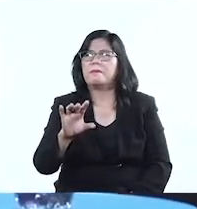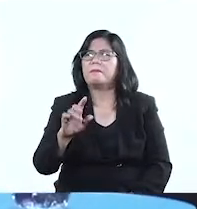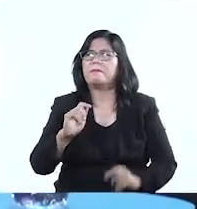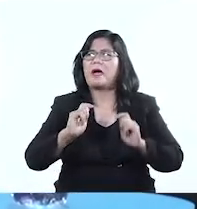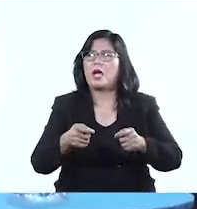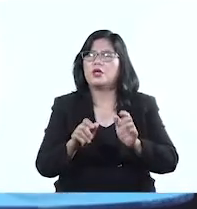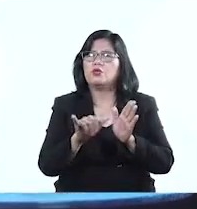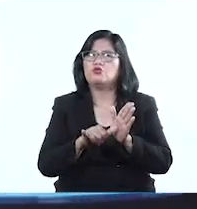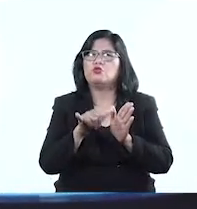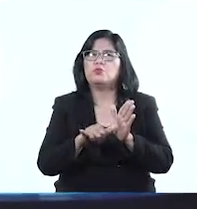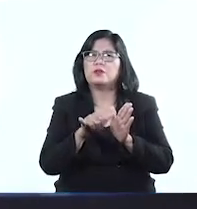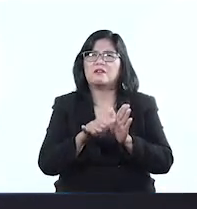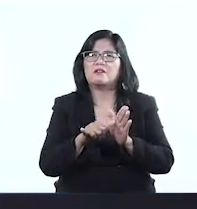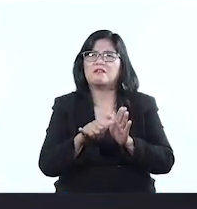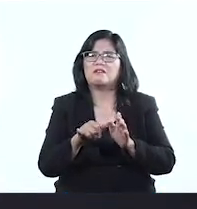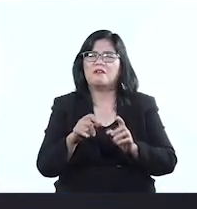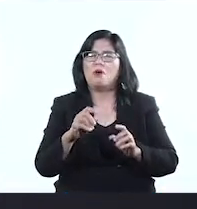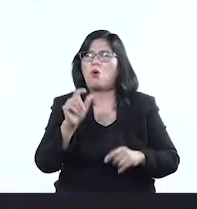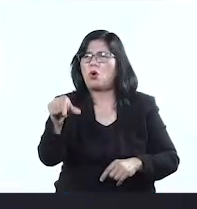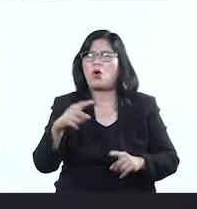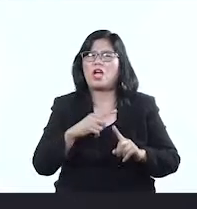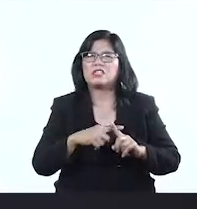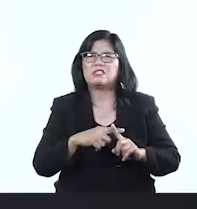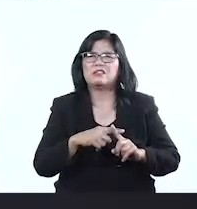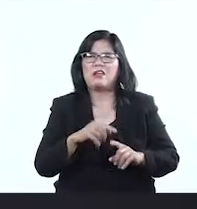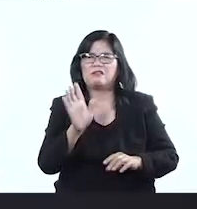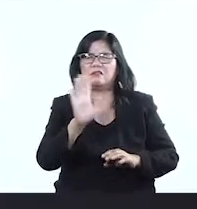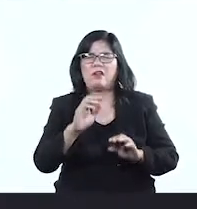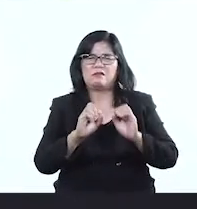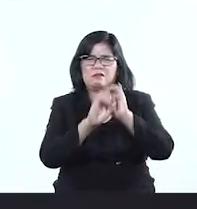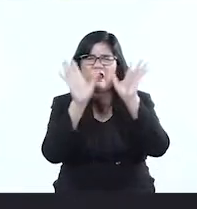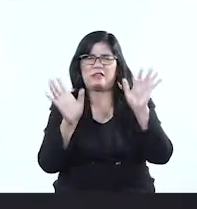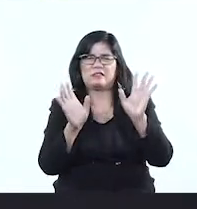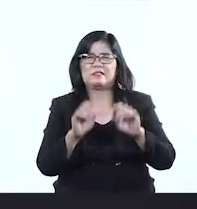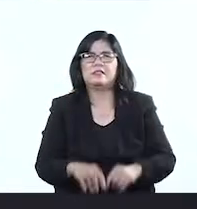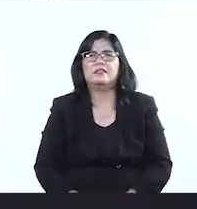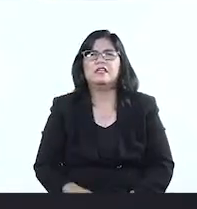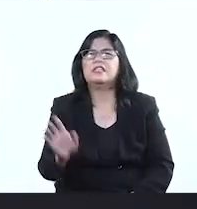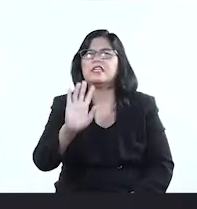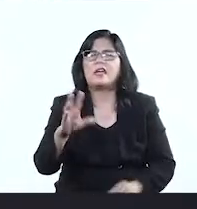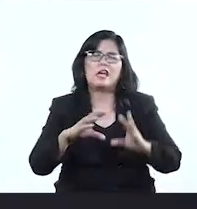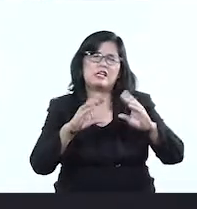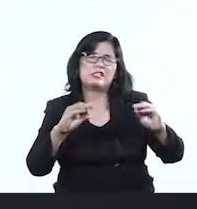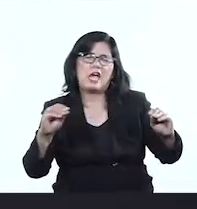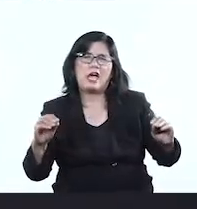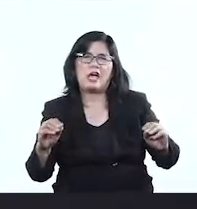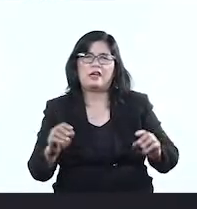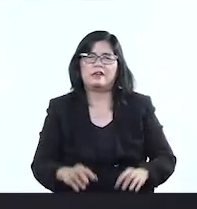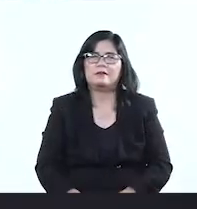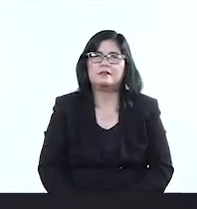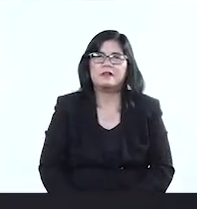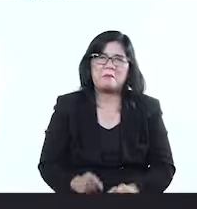Kristen gak jelas Hai mungkin tuh Mengisi waktu luang karena Hai pandemi